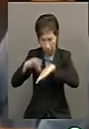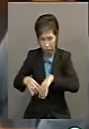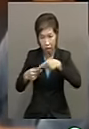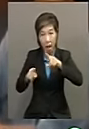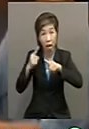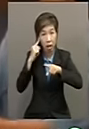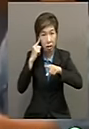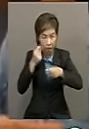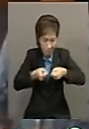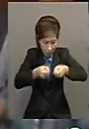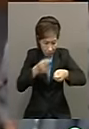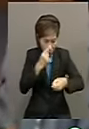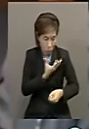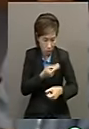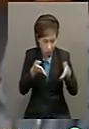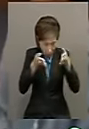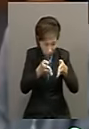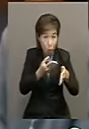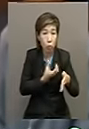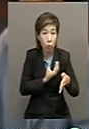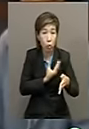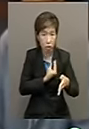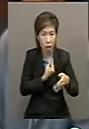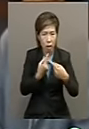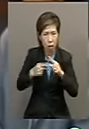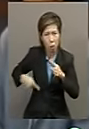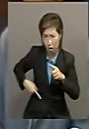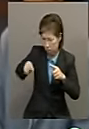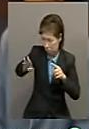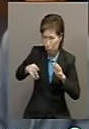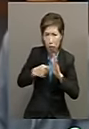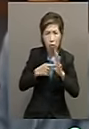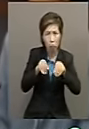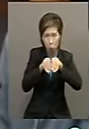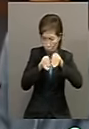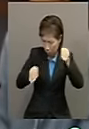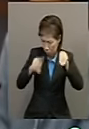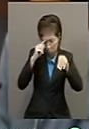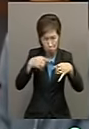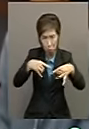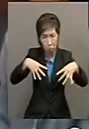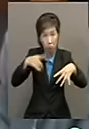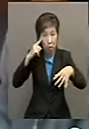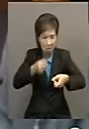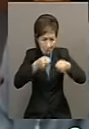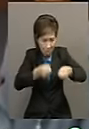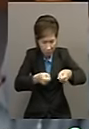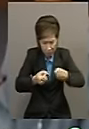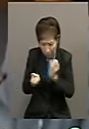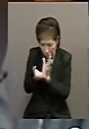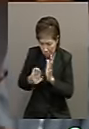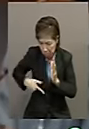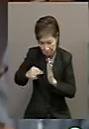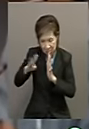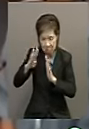องโฟกัสไปที่หัวใจแต่ว่าตับเนี่ยมันอยู่อีกส่วนหนึ่งมันแทบจะมีโอกาสเป็นศูนย์นะฮะที่ถ้าเกิดปั๊มแล้วไปโดนเนี่ยนะฮะทำให้